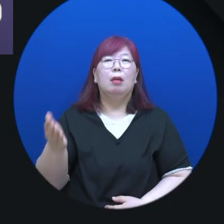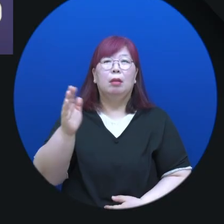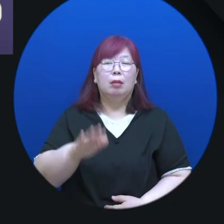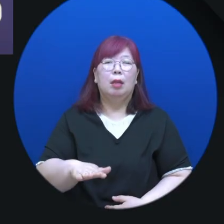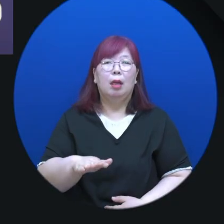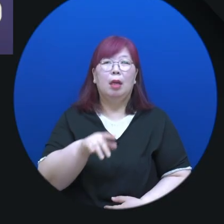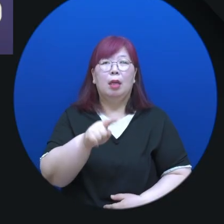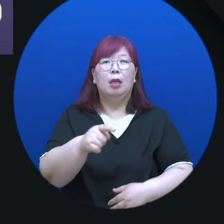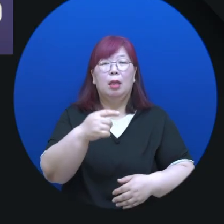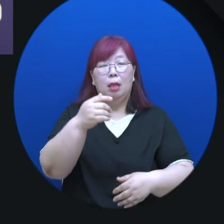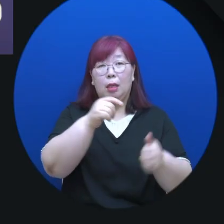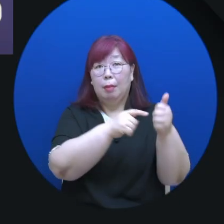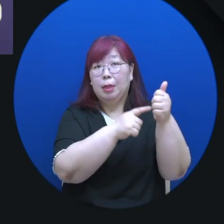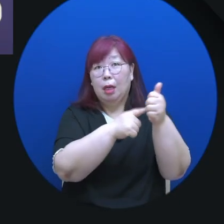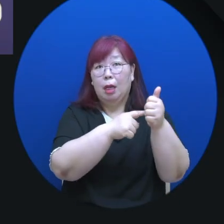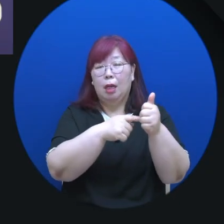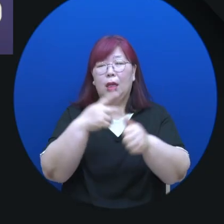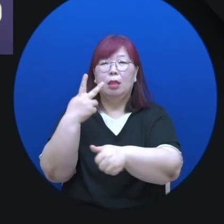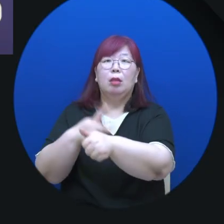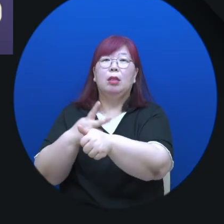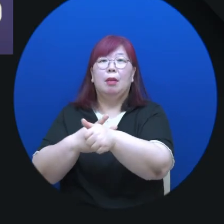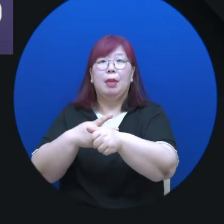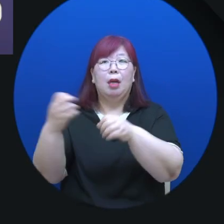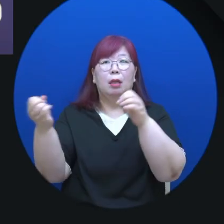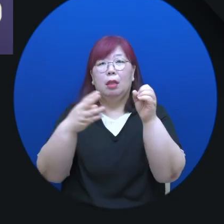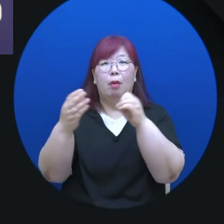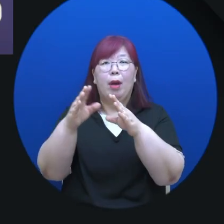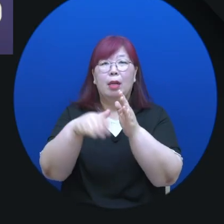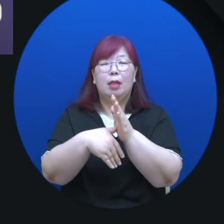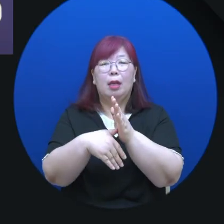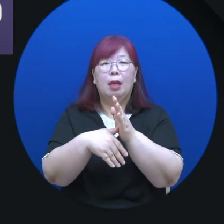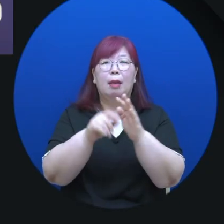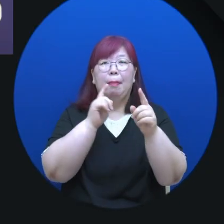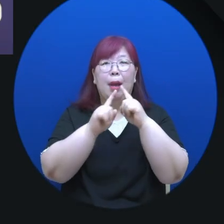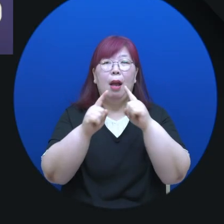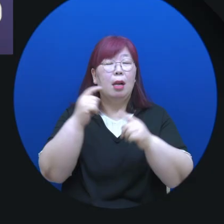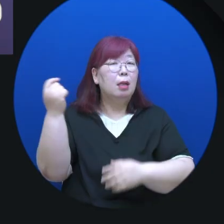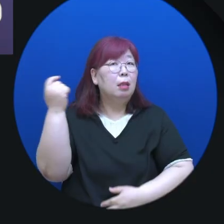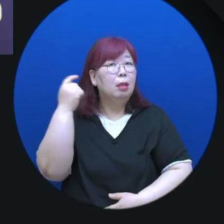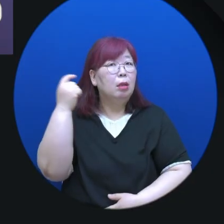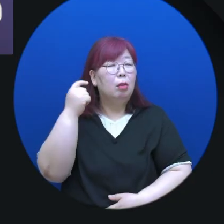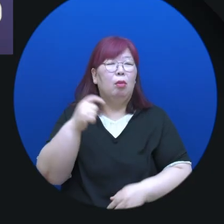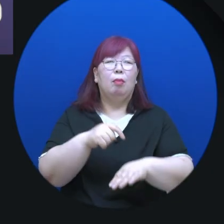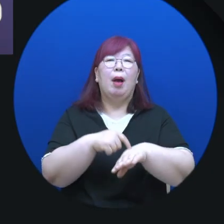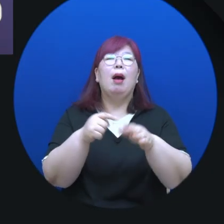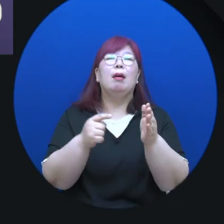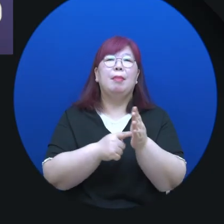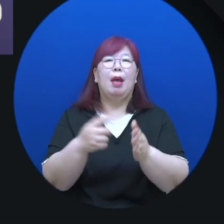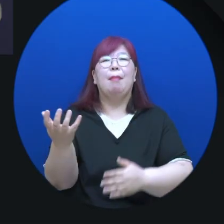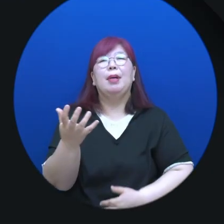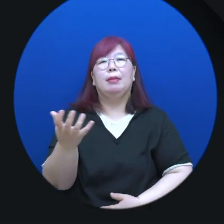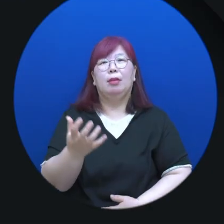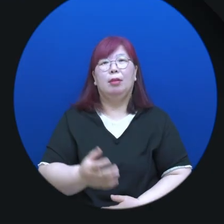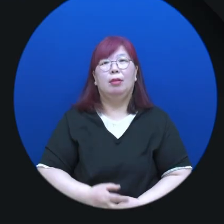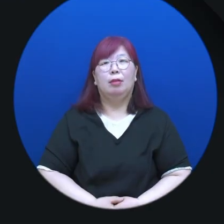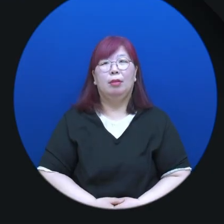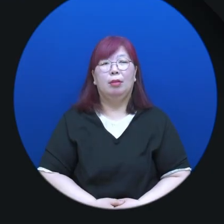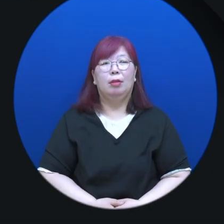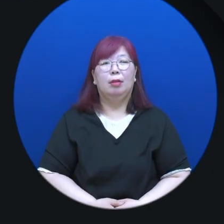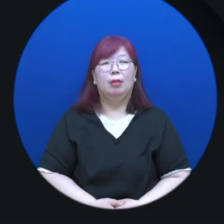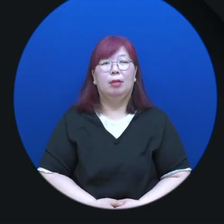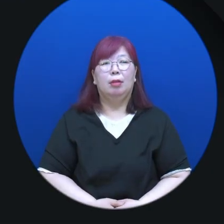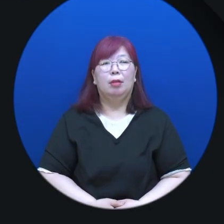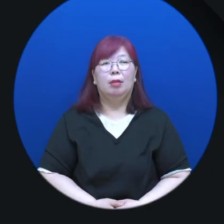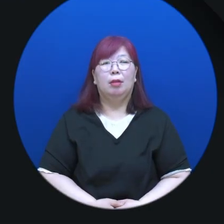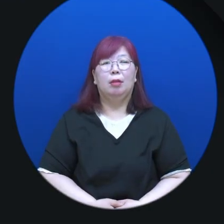선생님과 대화하면서 이런 말을 했는데, 제가 그 말을 듣고 참 마음이 아팠어요.